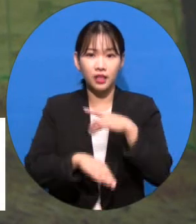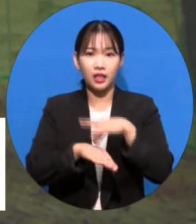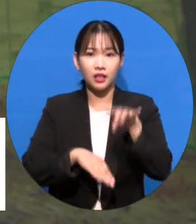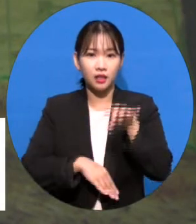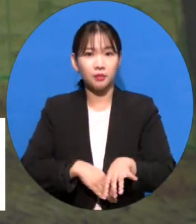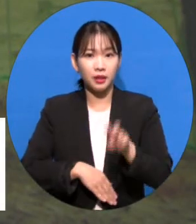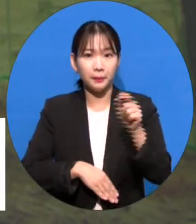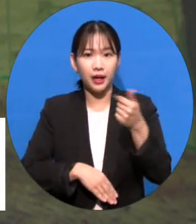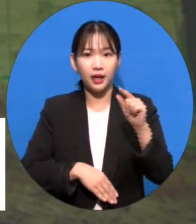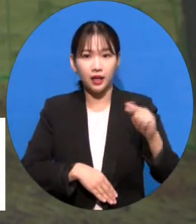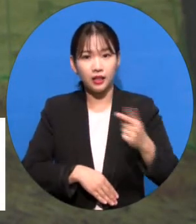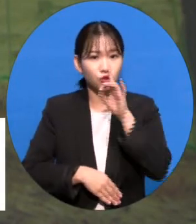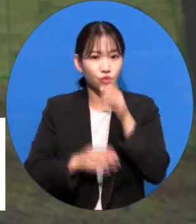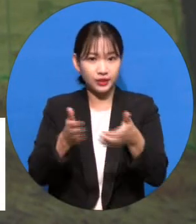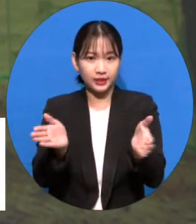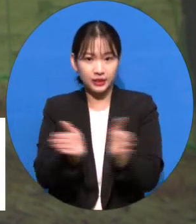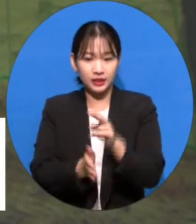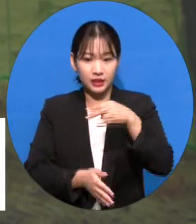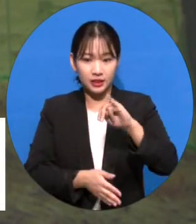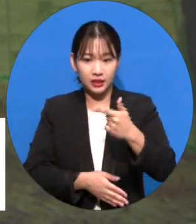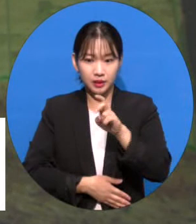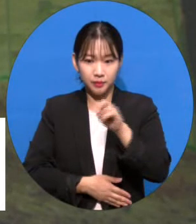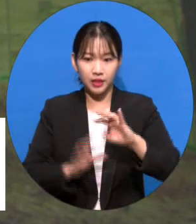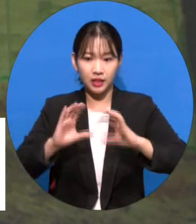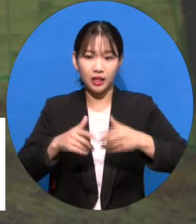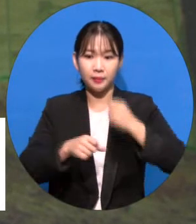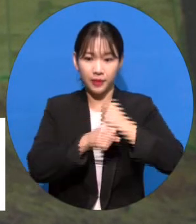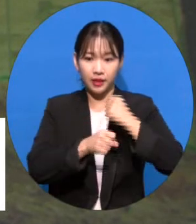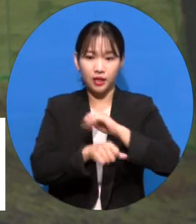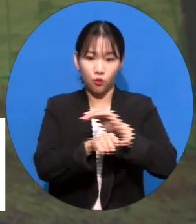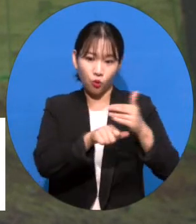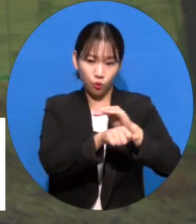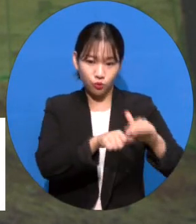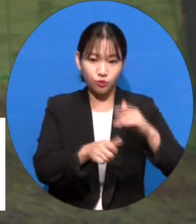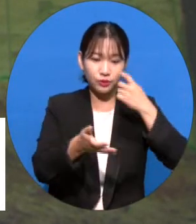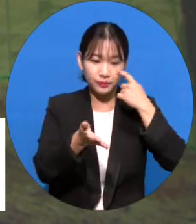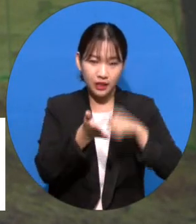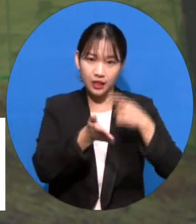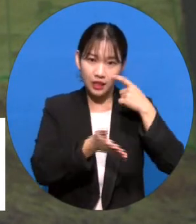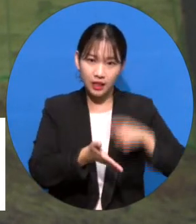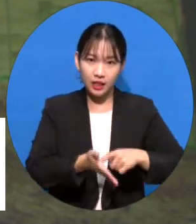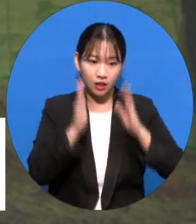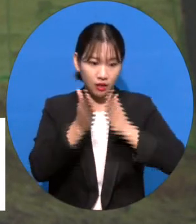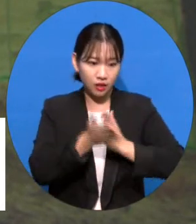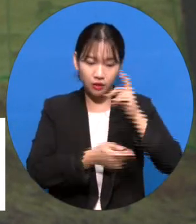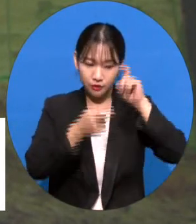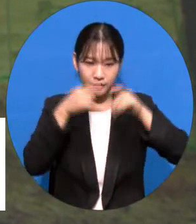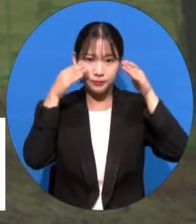해남군에서 마을의 중심 세력이었던 신미국이 조성했던 고분들이 잇따라 발굴돼 학계의 관심을 끌고